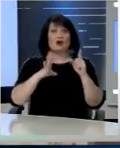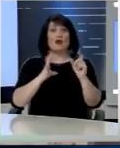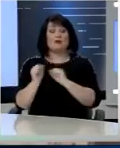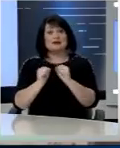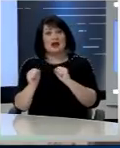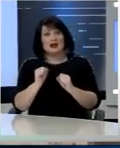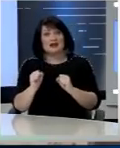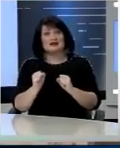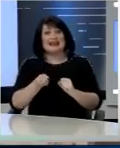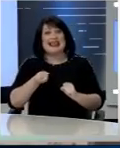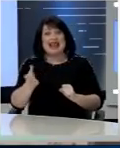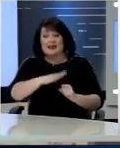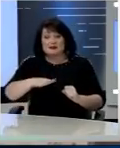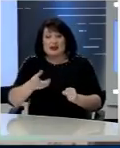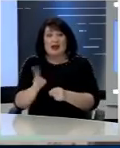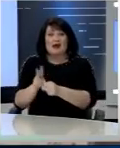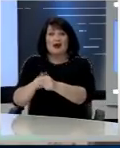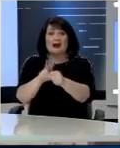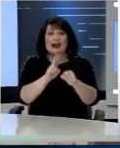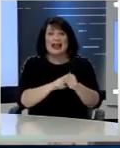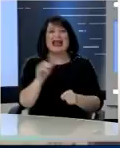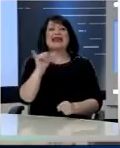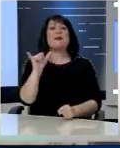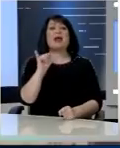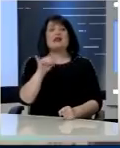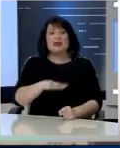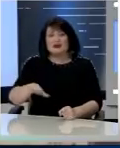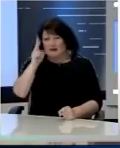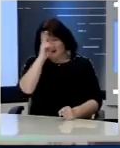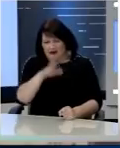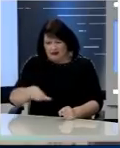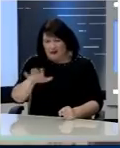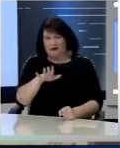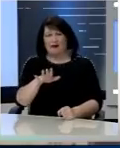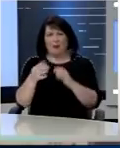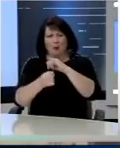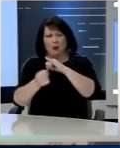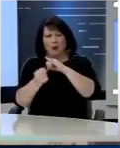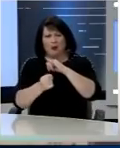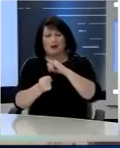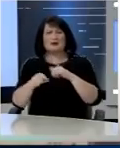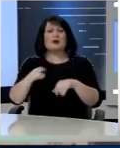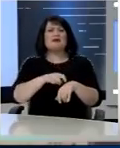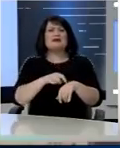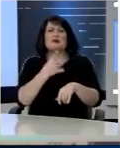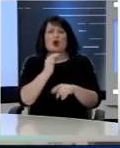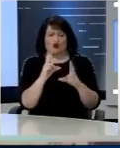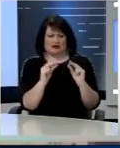κρίση με χιλιάδες νεκρά παιδιά στην Ιεμένη, την περιορίζει σε μια μικροπολιτική